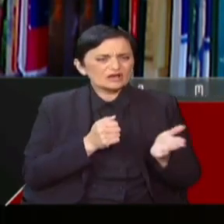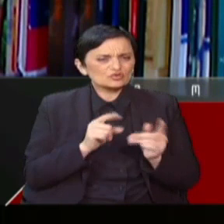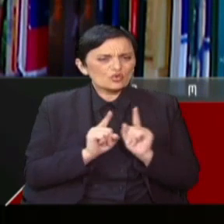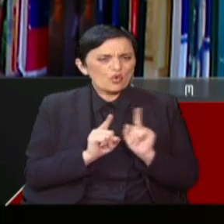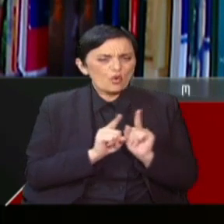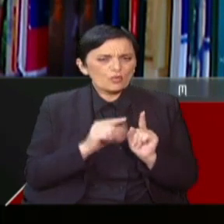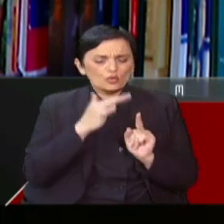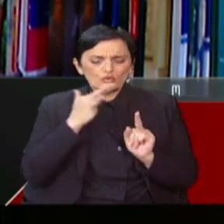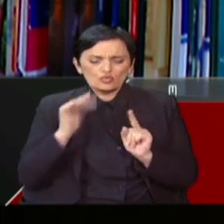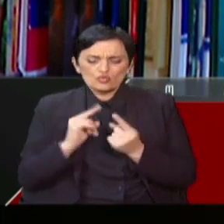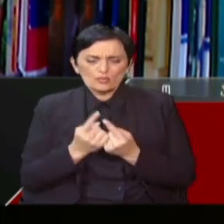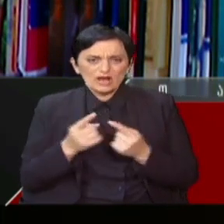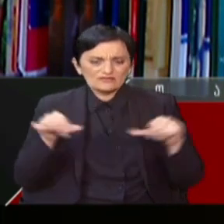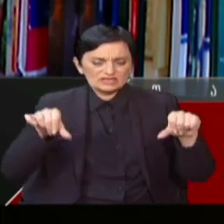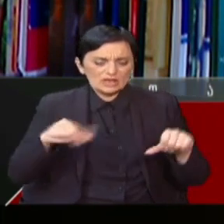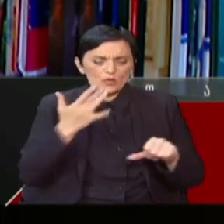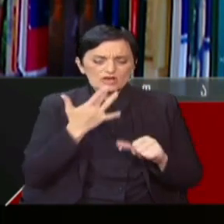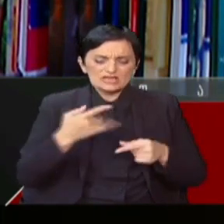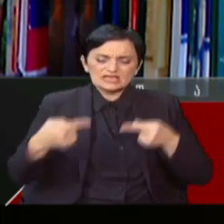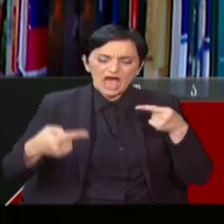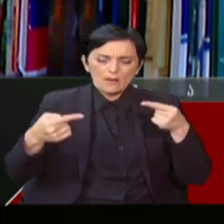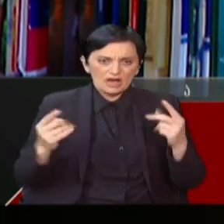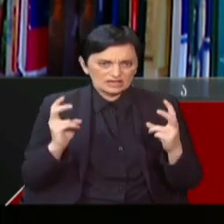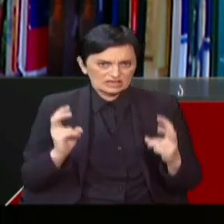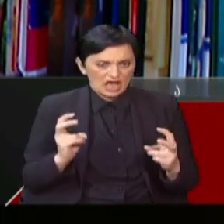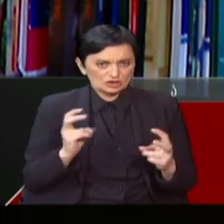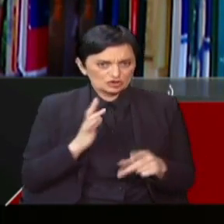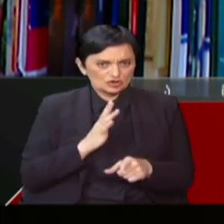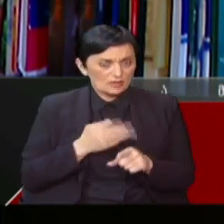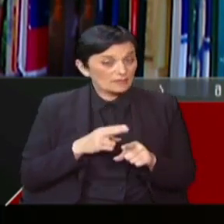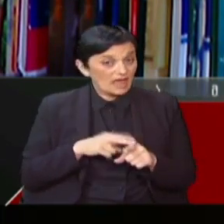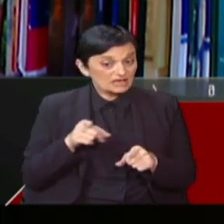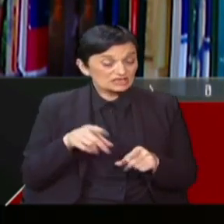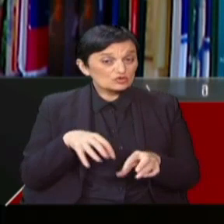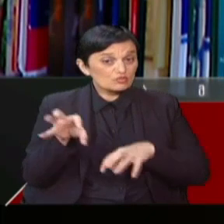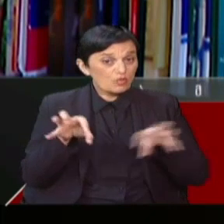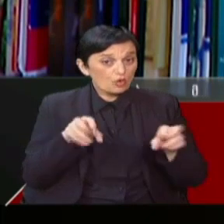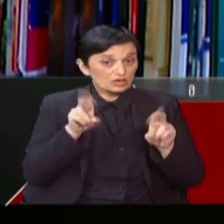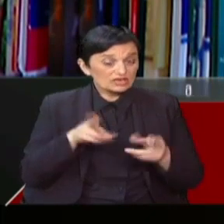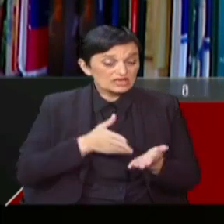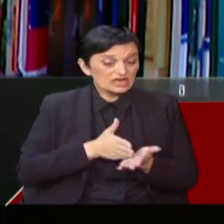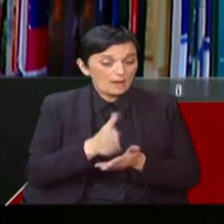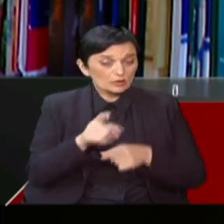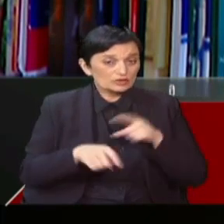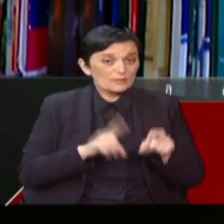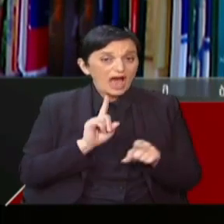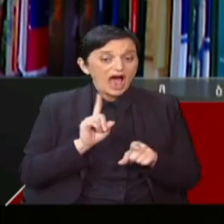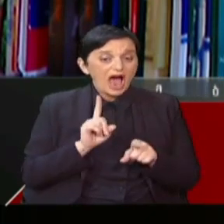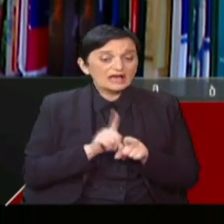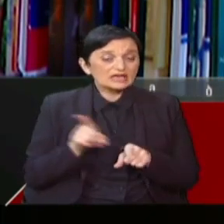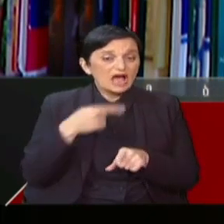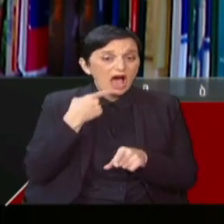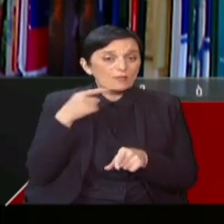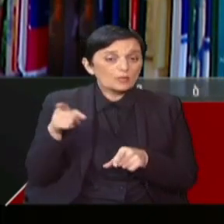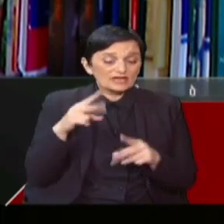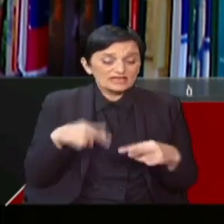ოპოზიციის და უმრავლესობის წარმომადგენელი დებატში ერთად დაჯდა. ხომ არ არის ეს პოლარიზაციისთვის გამიზნული ნაბიჯი და არა ის, რასაც ისინი ამბობენ?